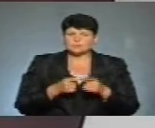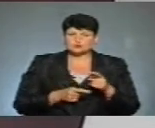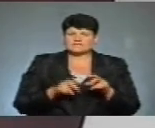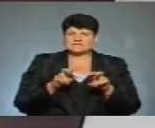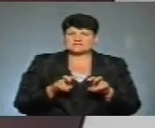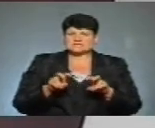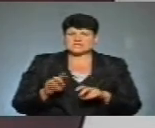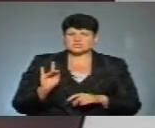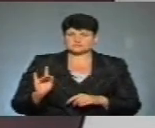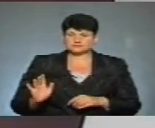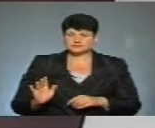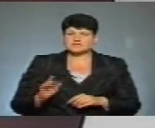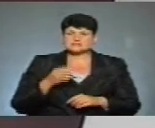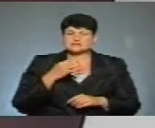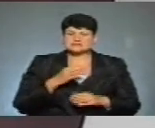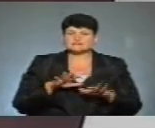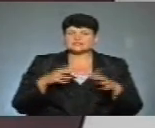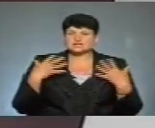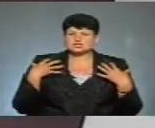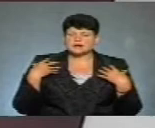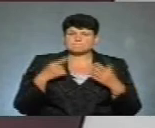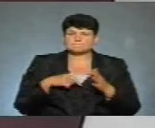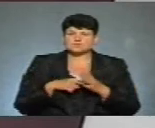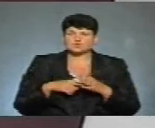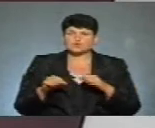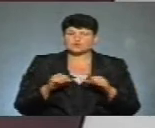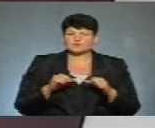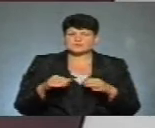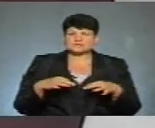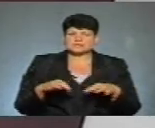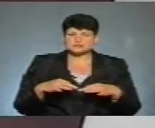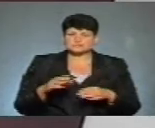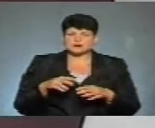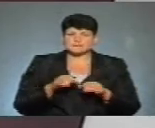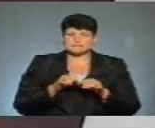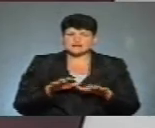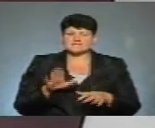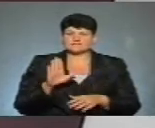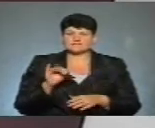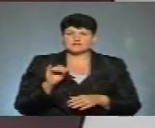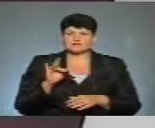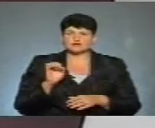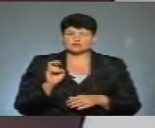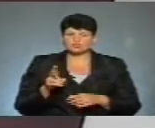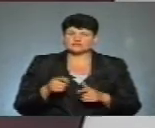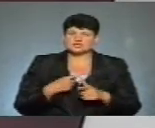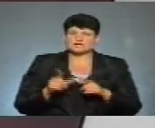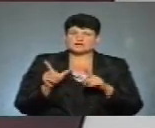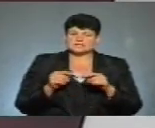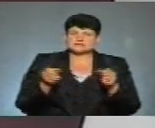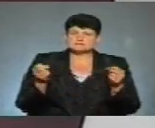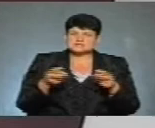половина сидячих місць, розповів начальник міського управління транспортних мереж Олег Вітрук. Чи їхали спеціальними тролейбусами